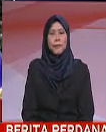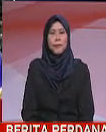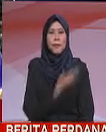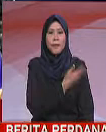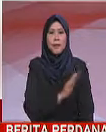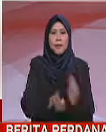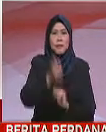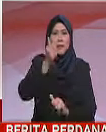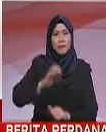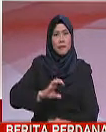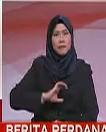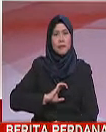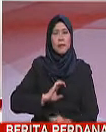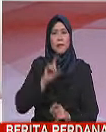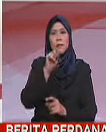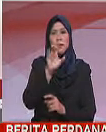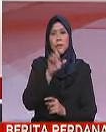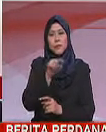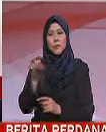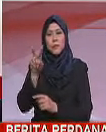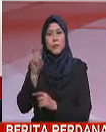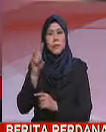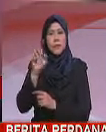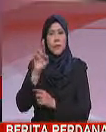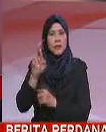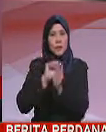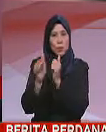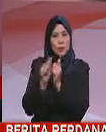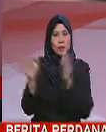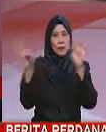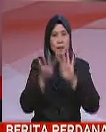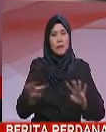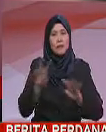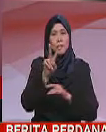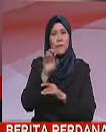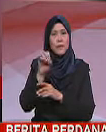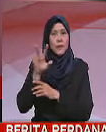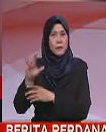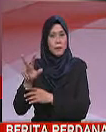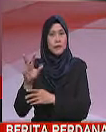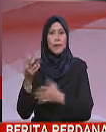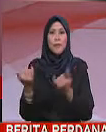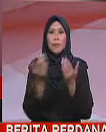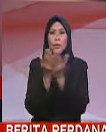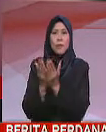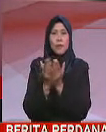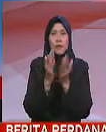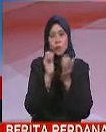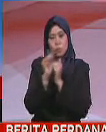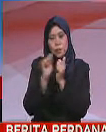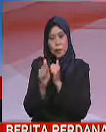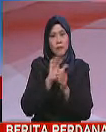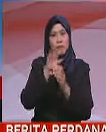Bekas pemenang pingat emas acara 100 dan 200 meter Sukan C Hanoi 2003 itu menjelaskan sekolah-sekolah sukan seluruh